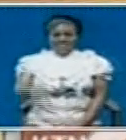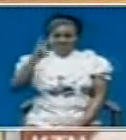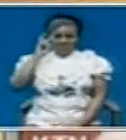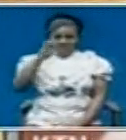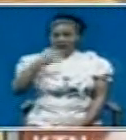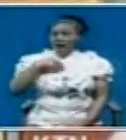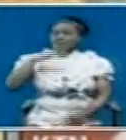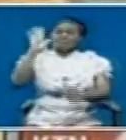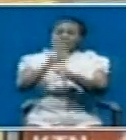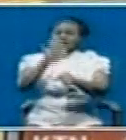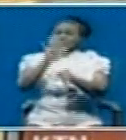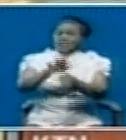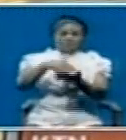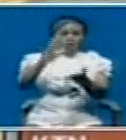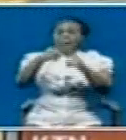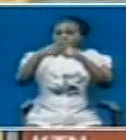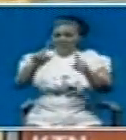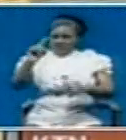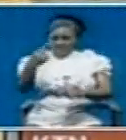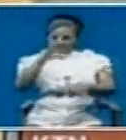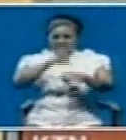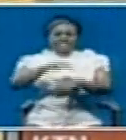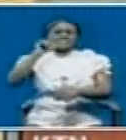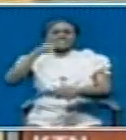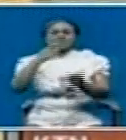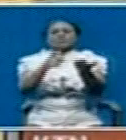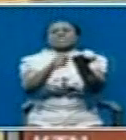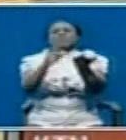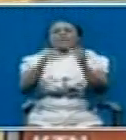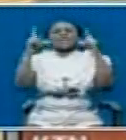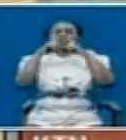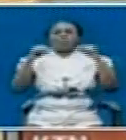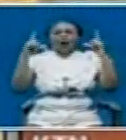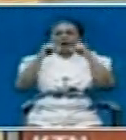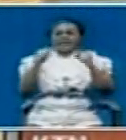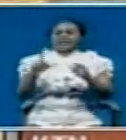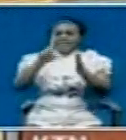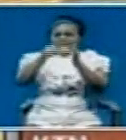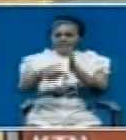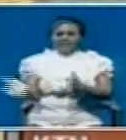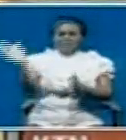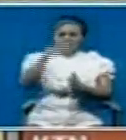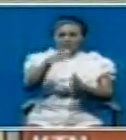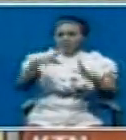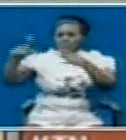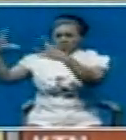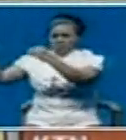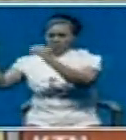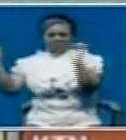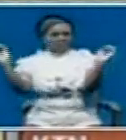Mtazamaji, kuna mengi zaidi ambayo tumekuandalia, lakini kwanza tupate kamusi leo kisha nitarejea na taarifa hizo. Usiende mbali.